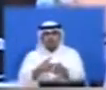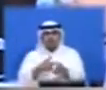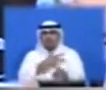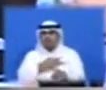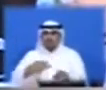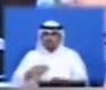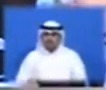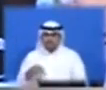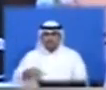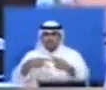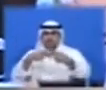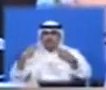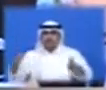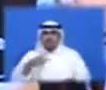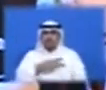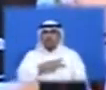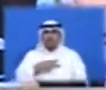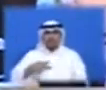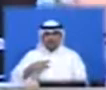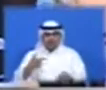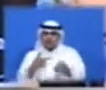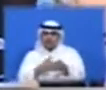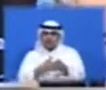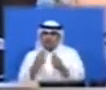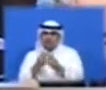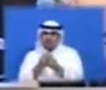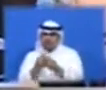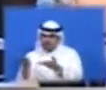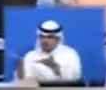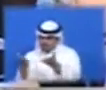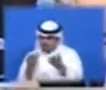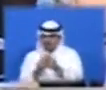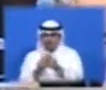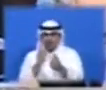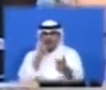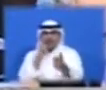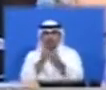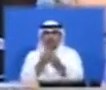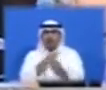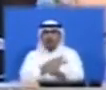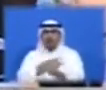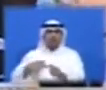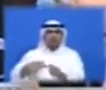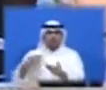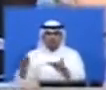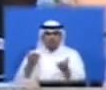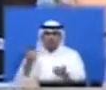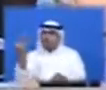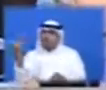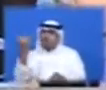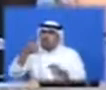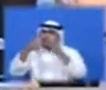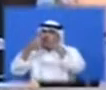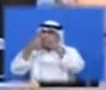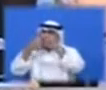لأول ملتقيات وزارة الدولة لشؤون الشباب مع الجهات المعنية من الحكومة في الشأن الشبابي، ولا سيما أن قضية